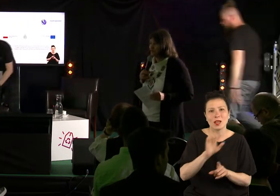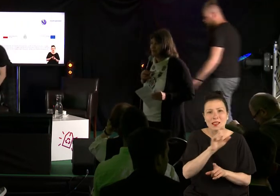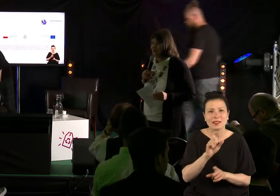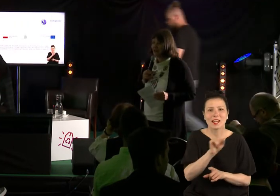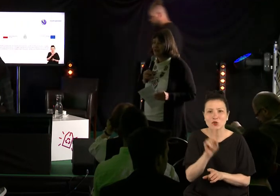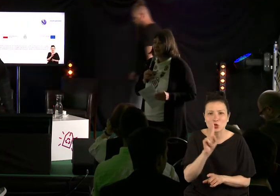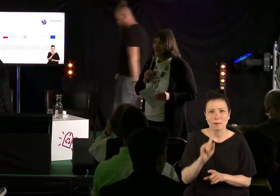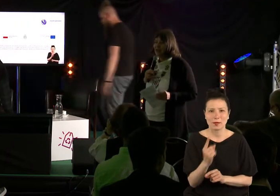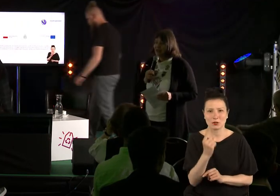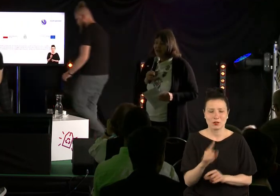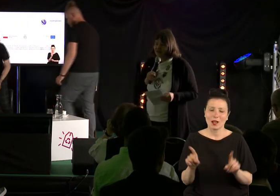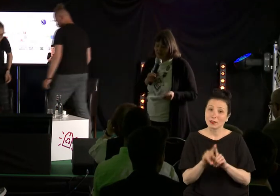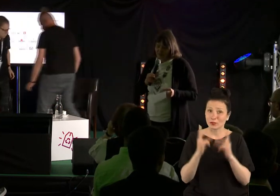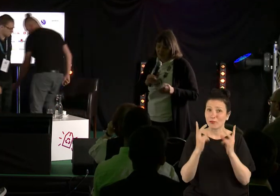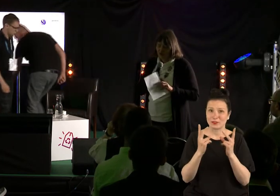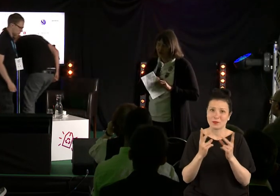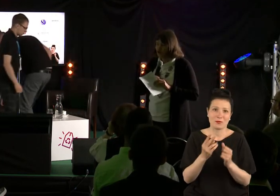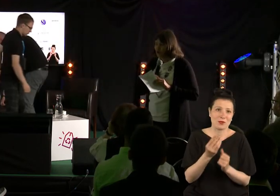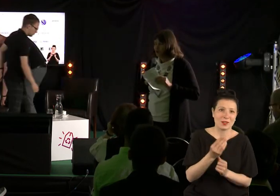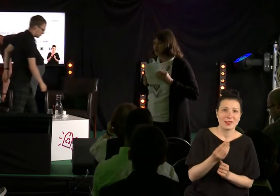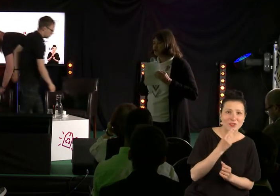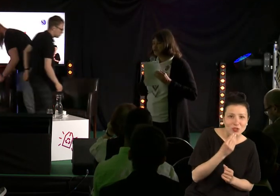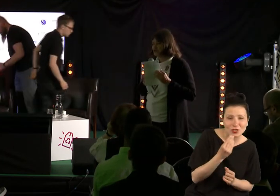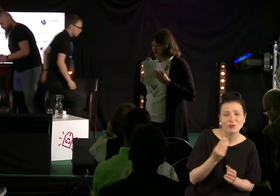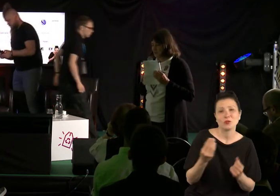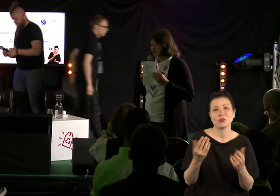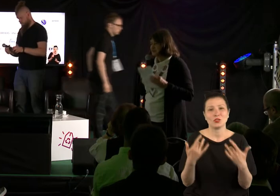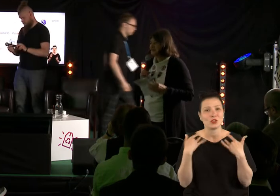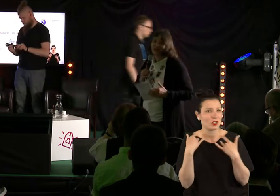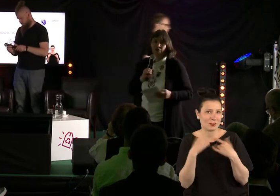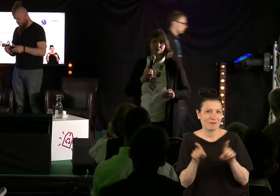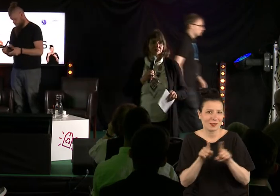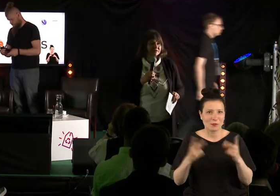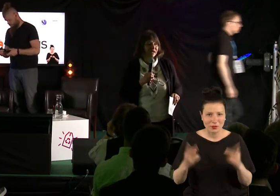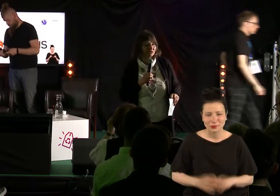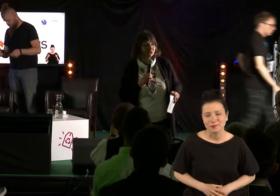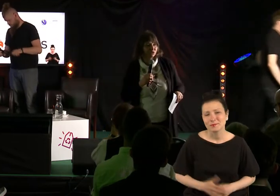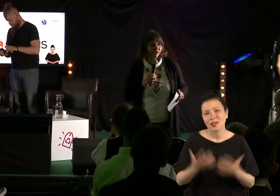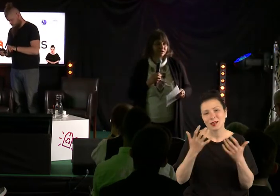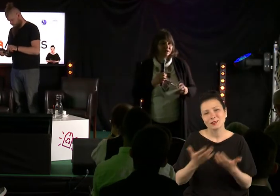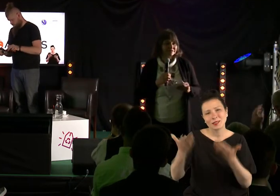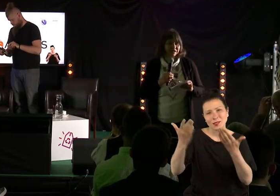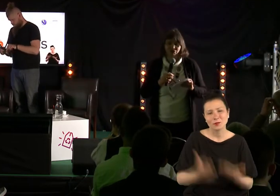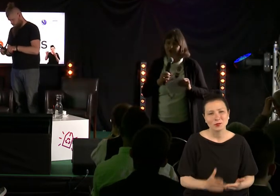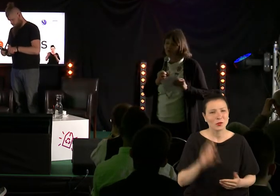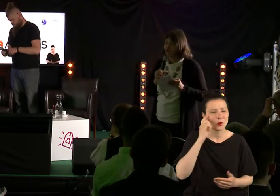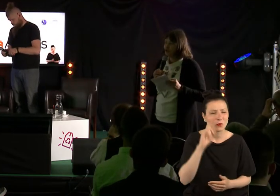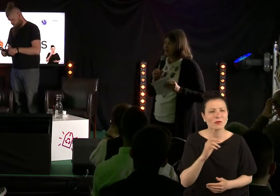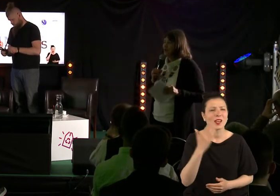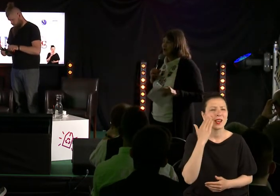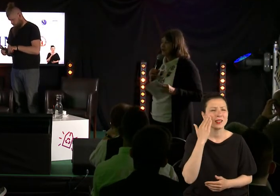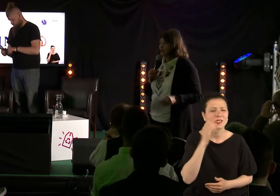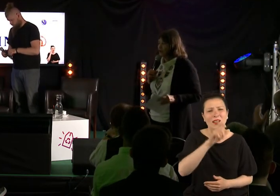też fundamentalne. Chciałam zaprosić przede wszystkim znaną tutaj starszym